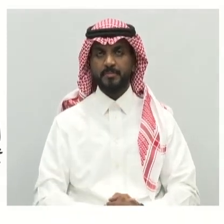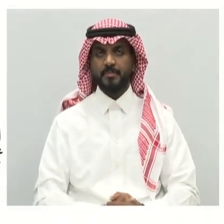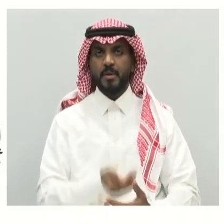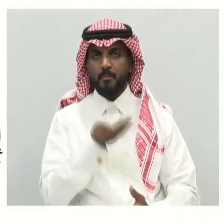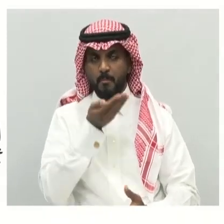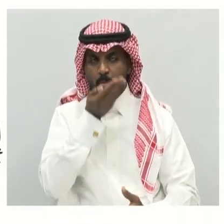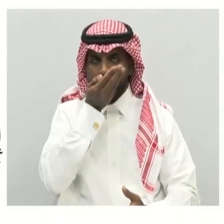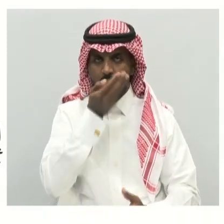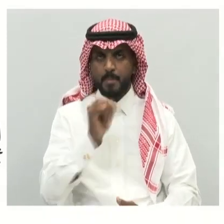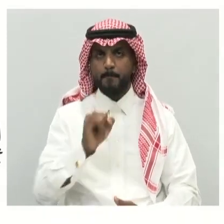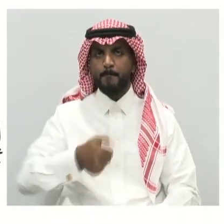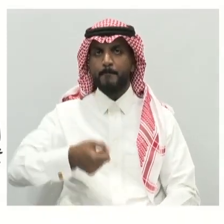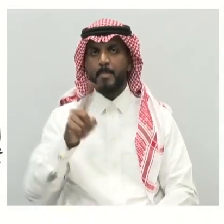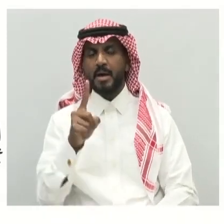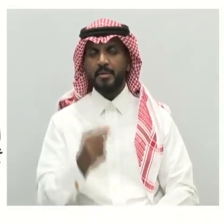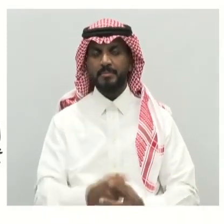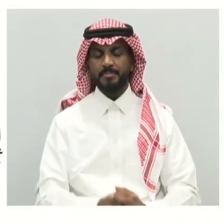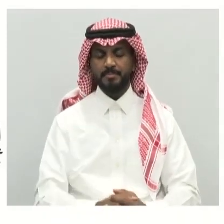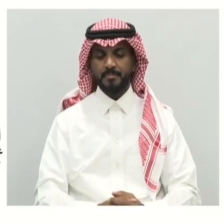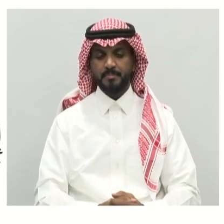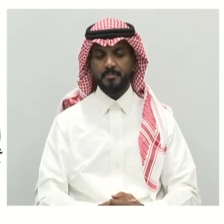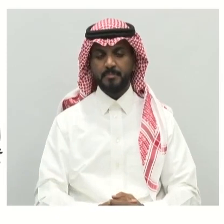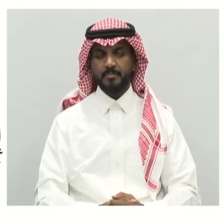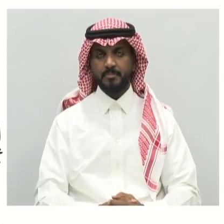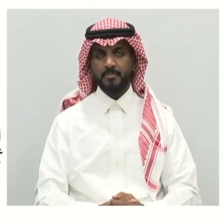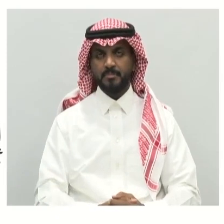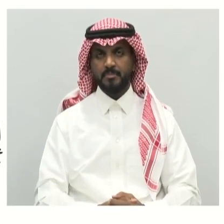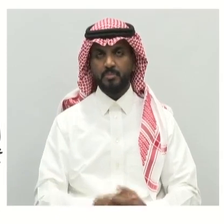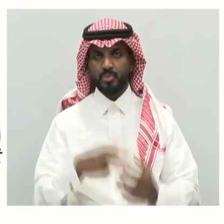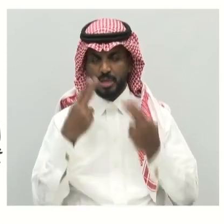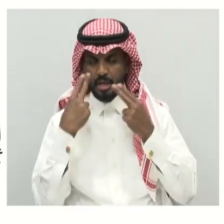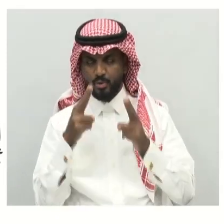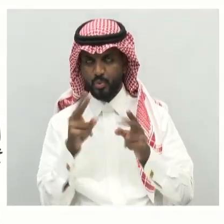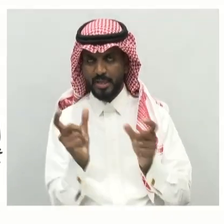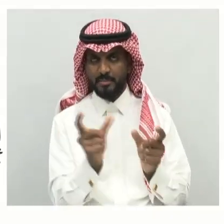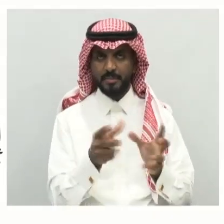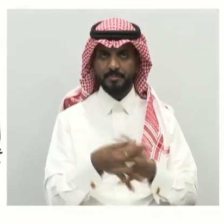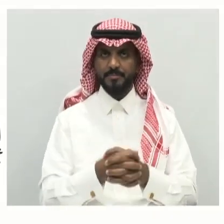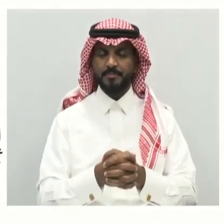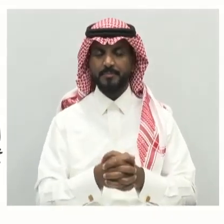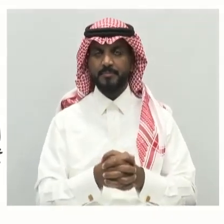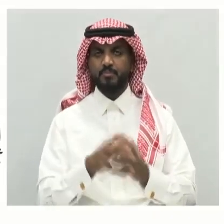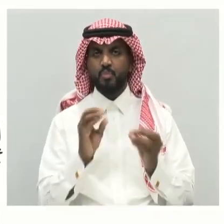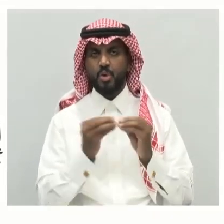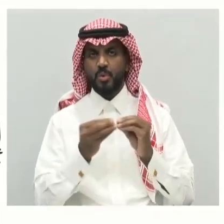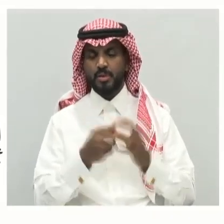ماء احسنتم ماء هيا شاهدوا هذه الكلمه الملونه